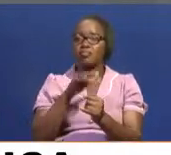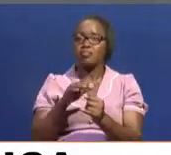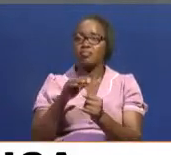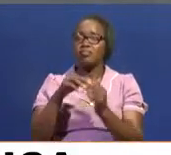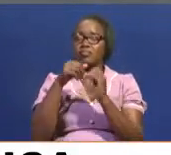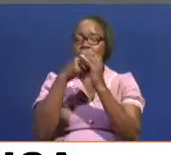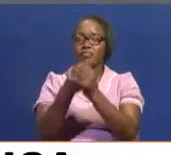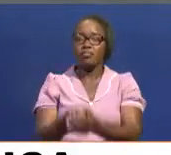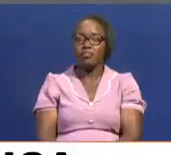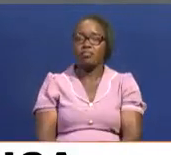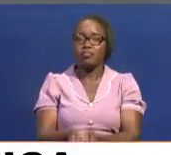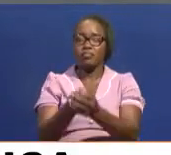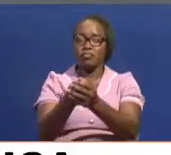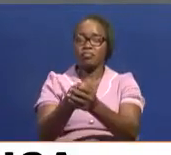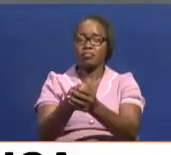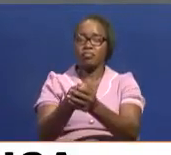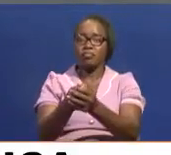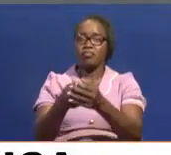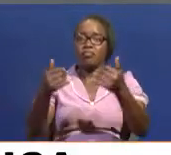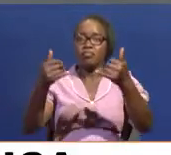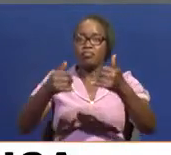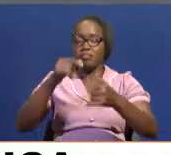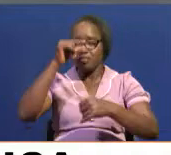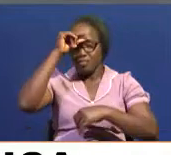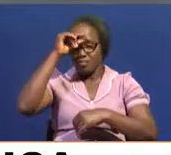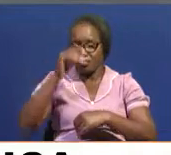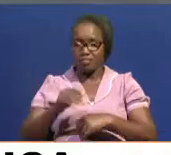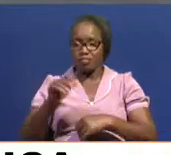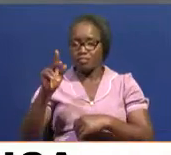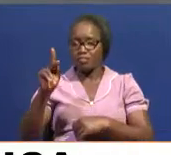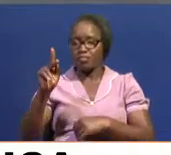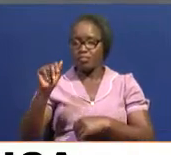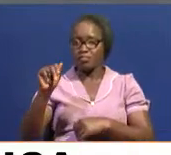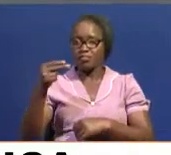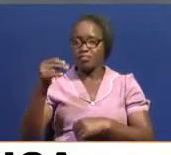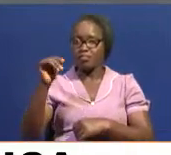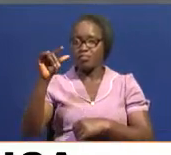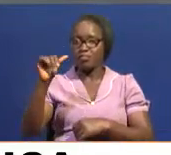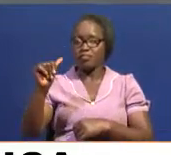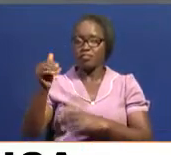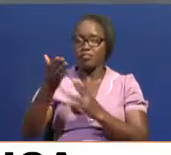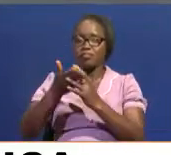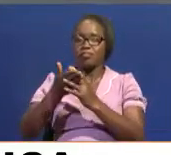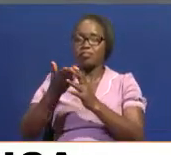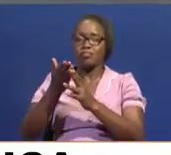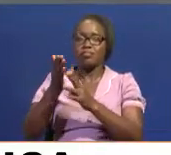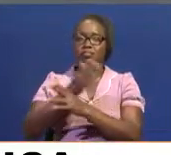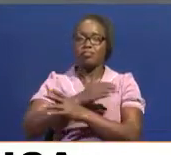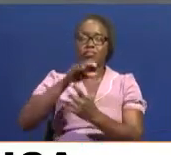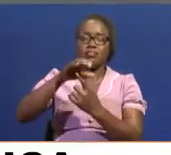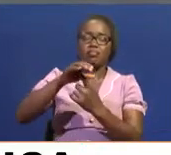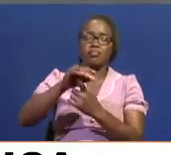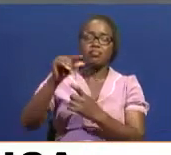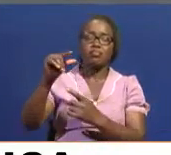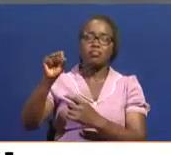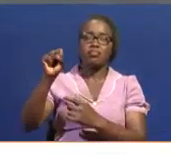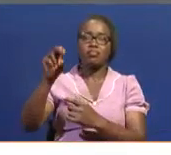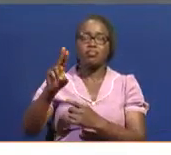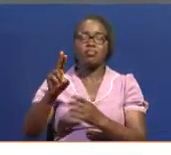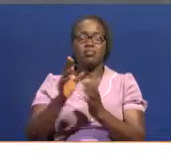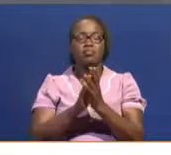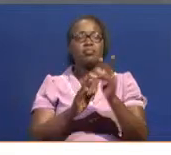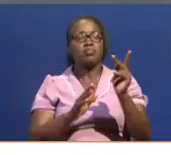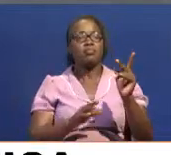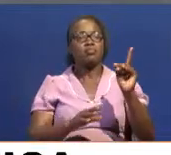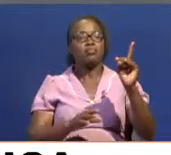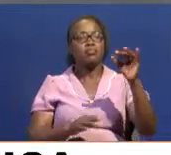ya mpira wa wavu kuwania kombe la gavana mwalimu Kahiga baina ya mabingwa wa awali wa kitaifa GSU na KDF